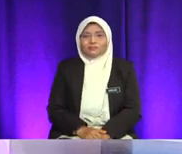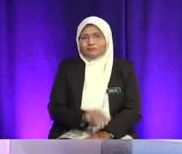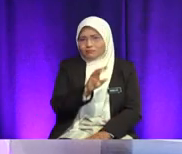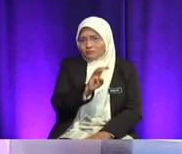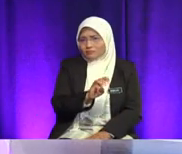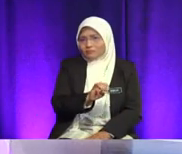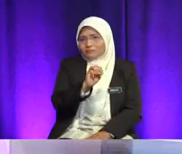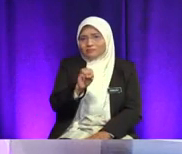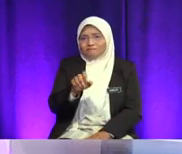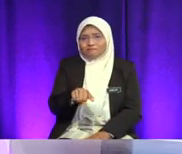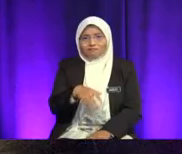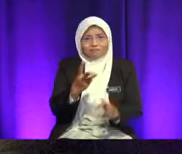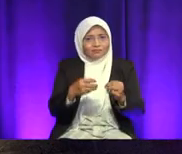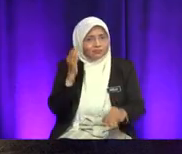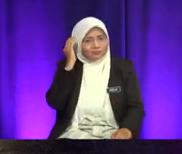berdaulat